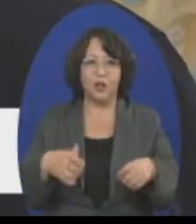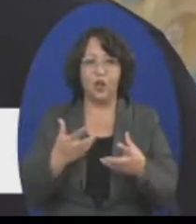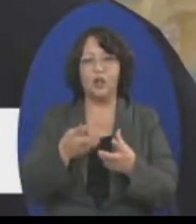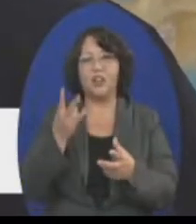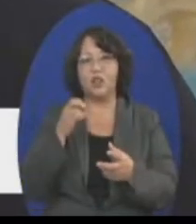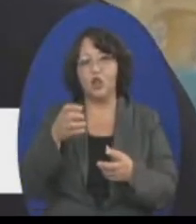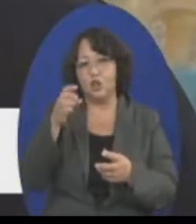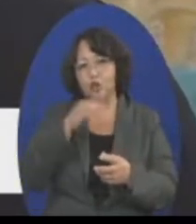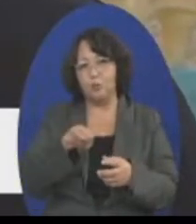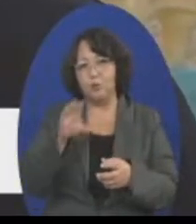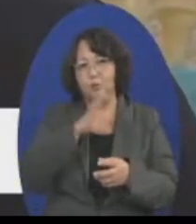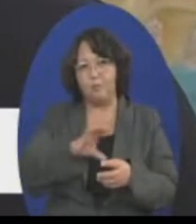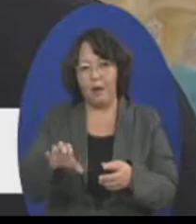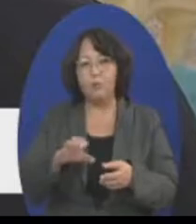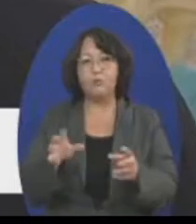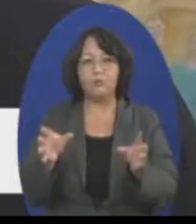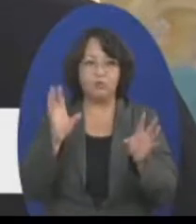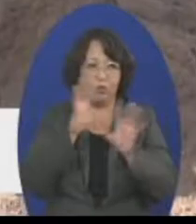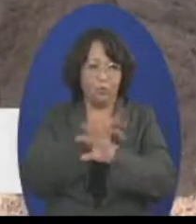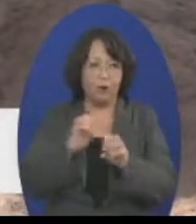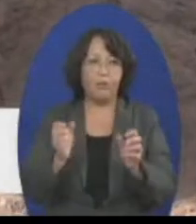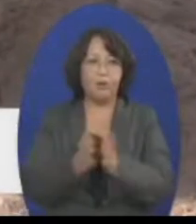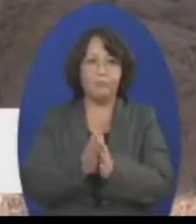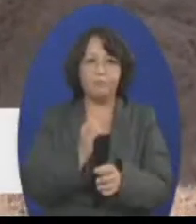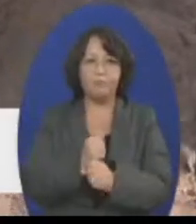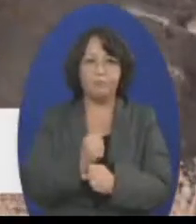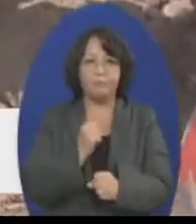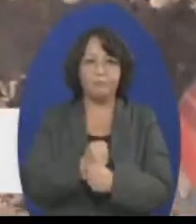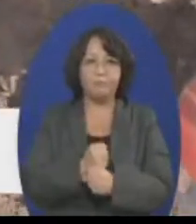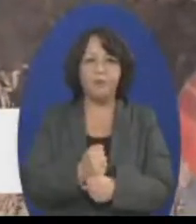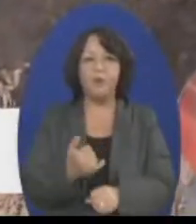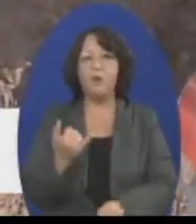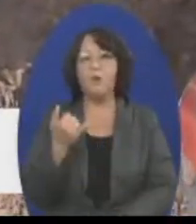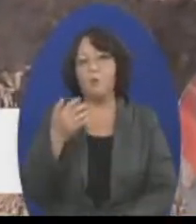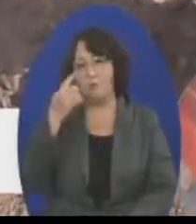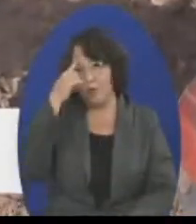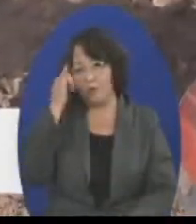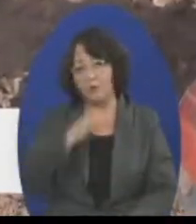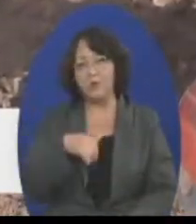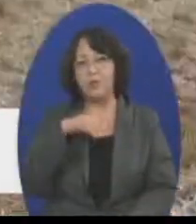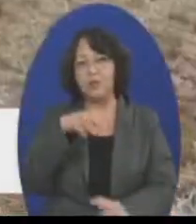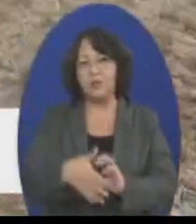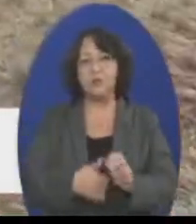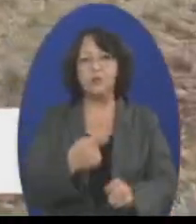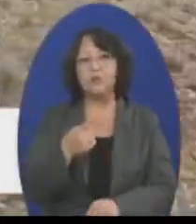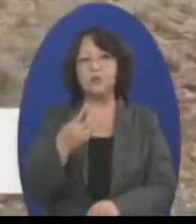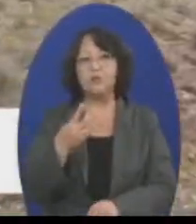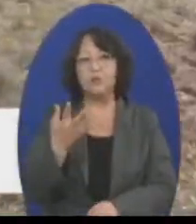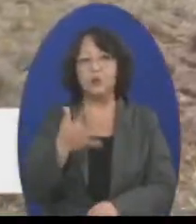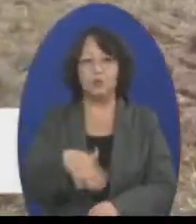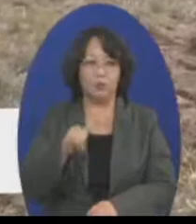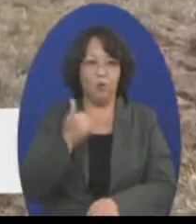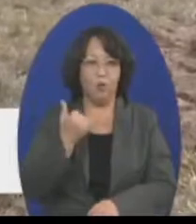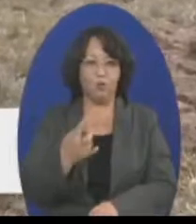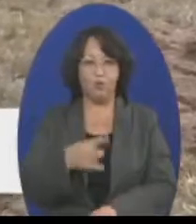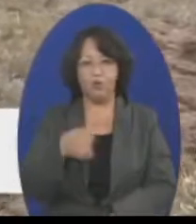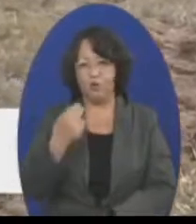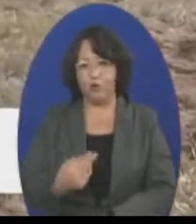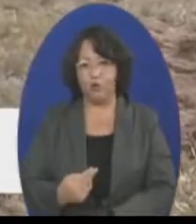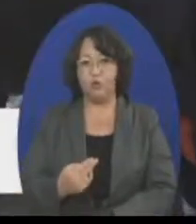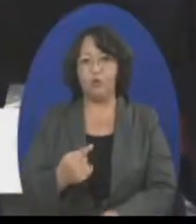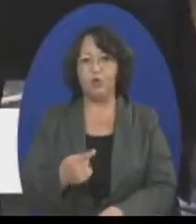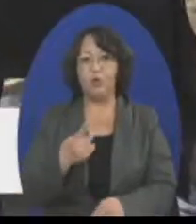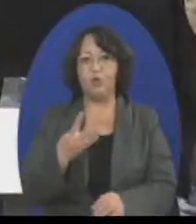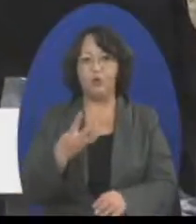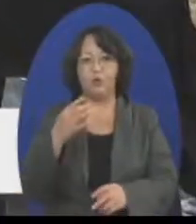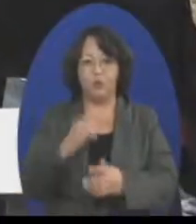бүс байгууллагуудаа оролцуулсан ийм арга хэмжээ явуулж байгаа. Манай улс дэлхийн 145 орноос усны нөөцөөр 124-дүгээр